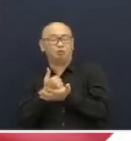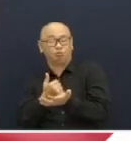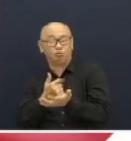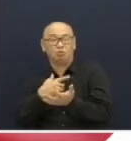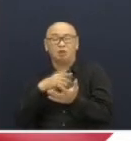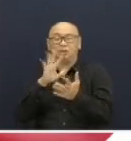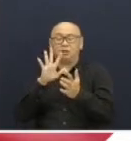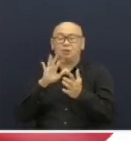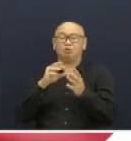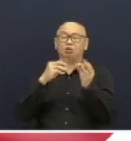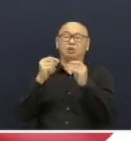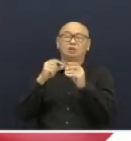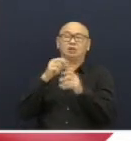kota.